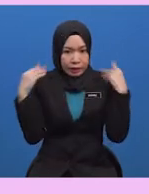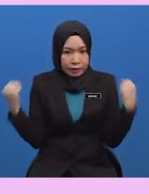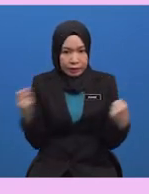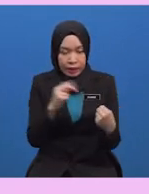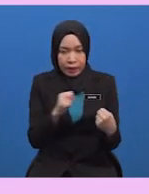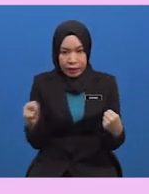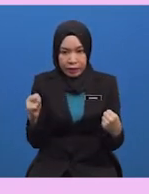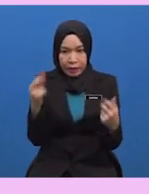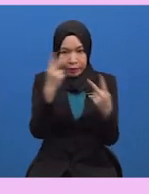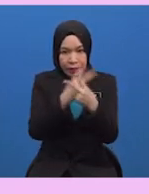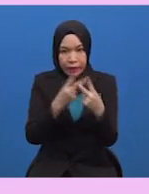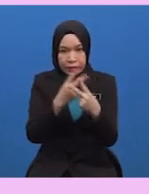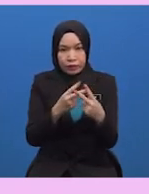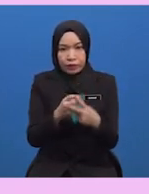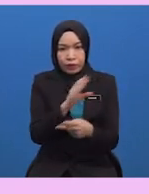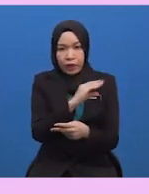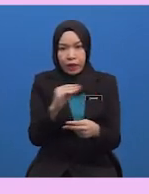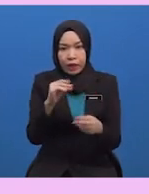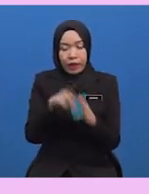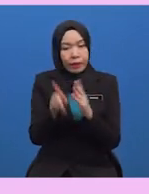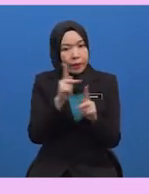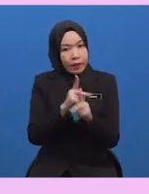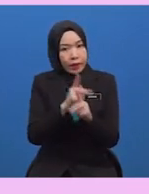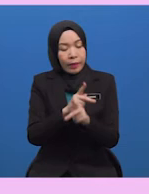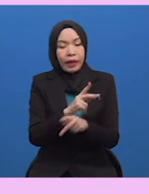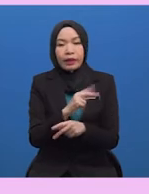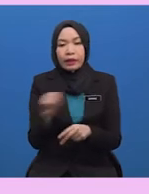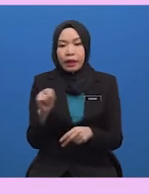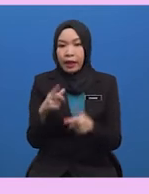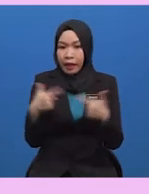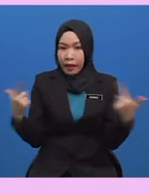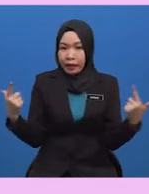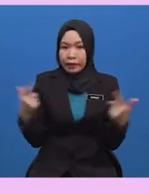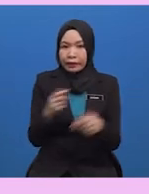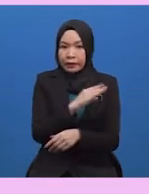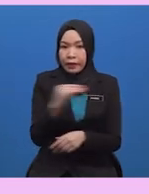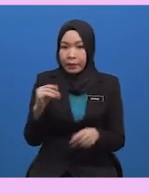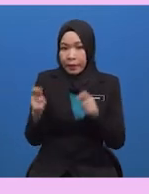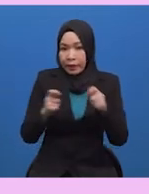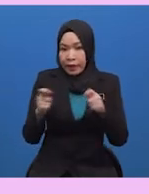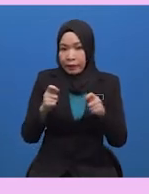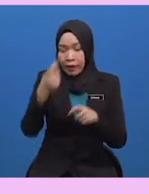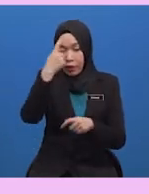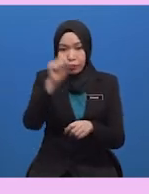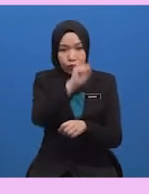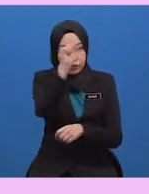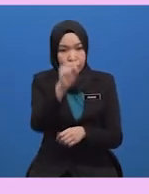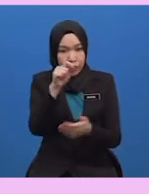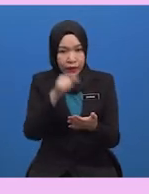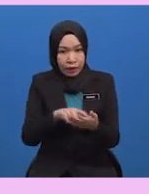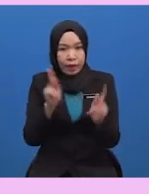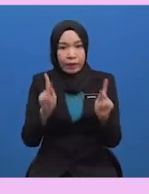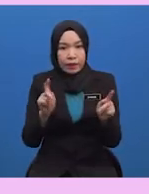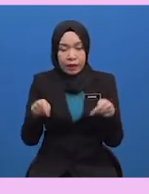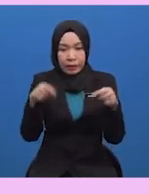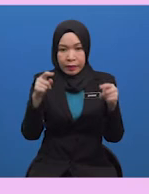pelancongan, perkhidmatan lain dan pentadbiran. Bagi soalan ini, pelajar perlu memberi 4 isi